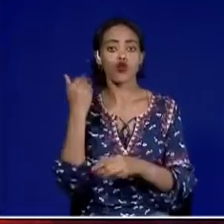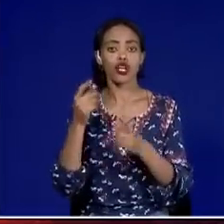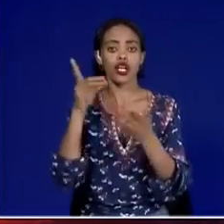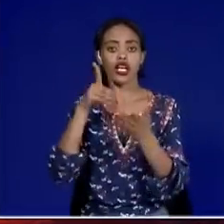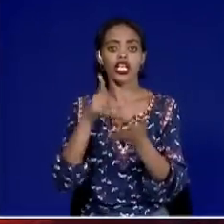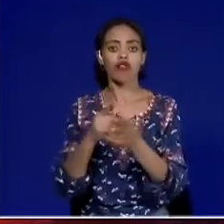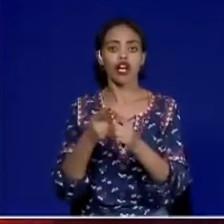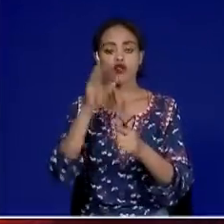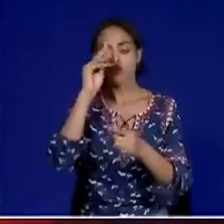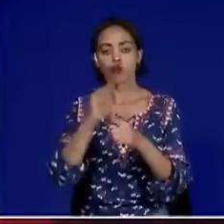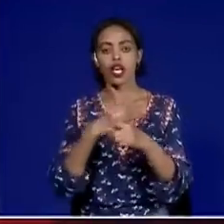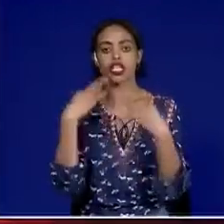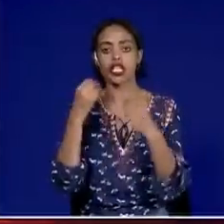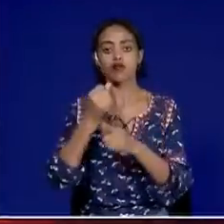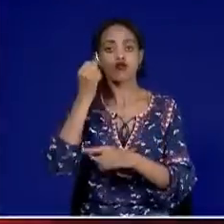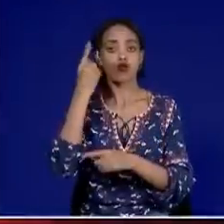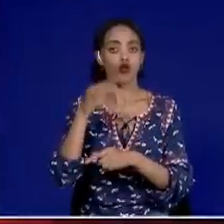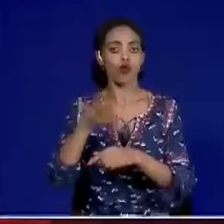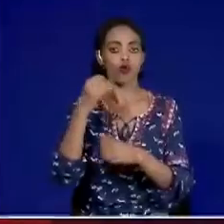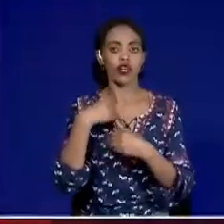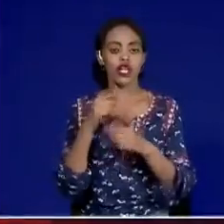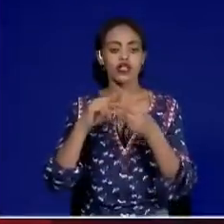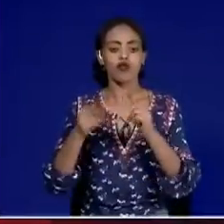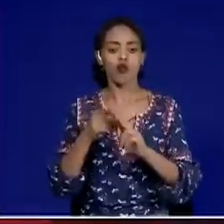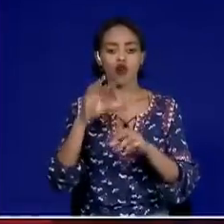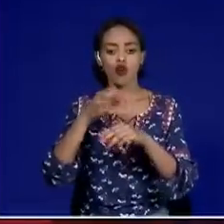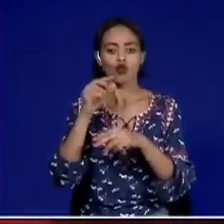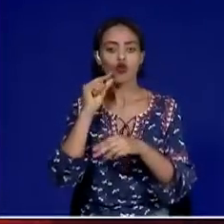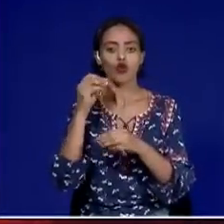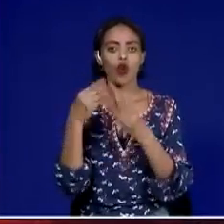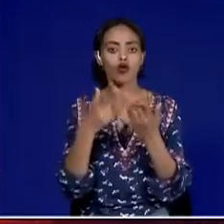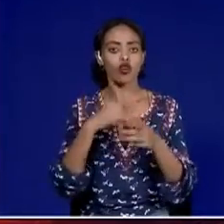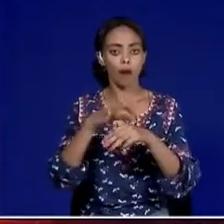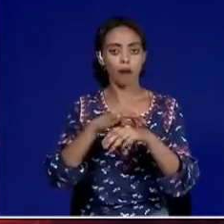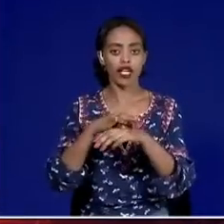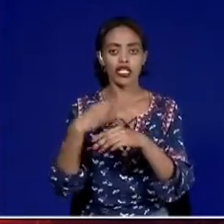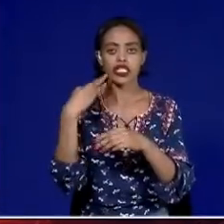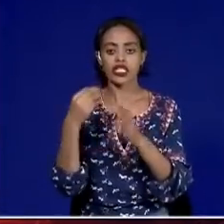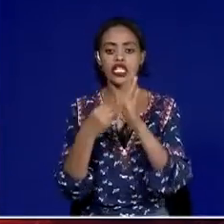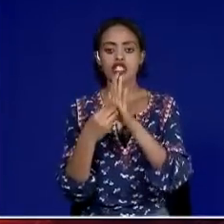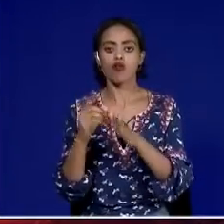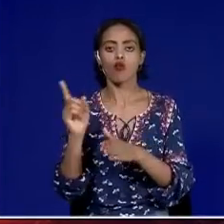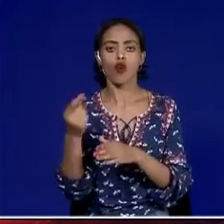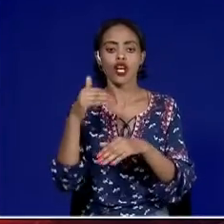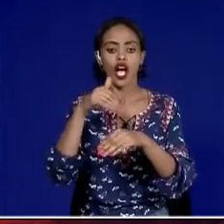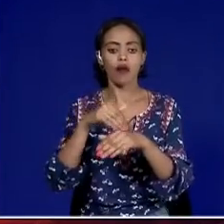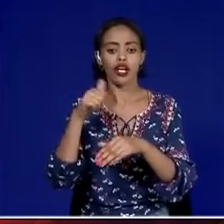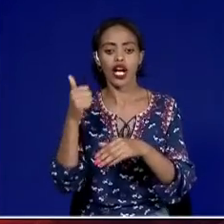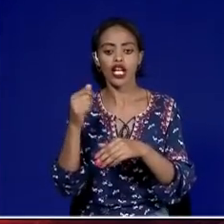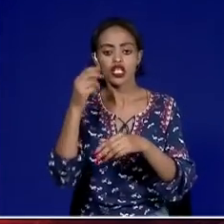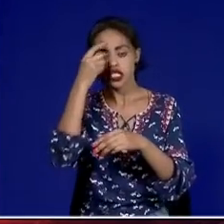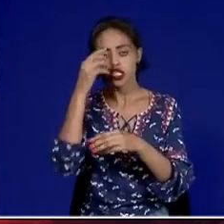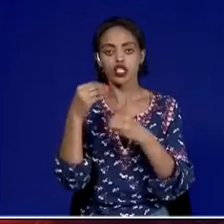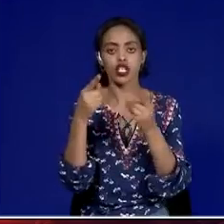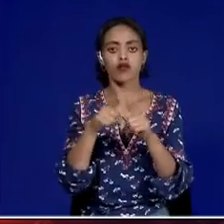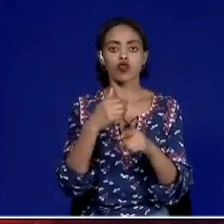صوب ميات عنا بزرخ أبو ومردات على مسرت أتين من رواح دره توهاي بزول مريت نتعنا حبرة سب زيس أبا أبو مخانو أب كالي كعدلهم كم